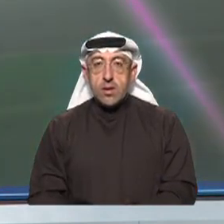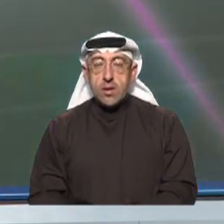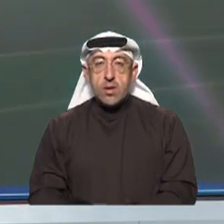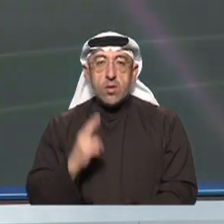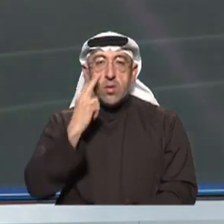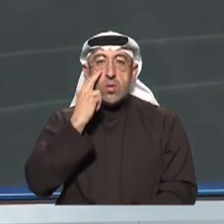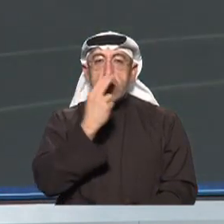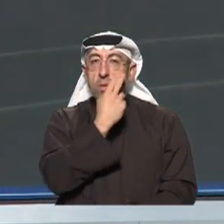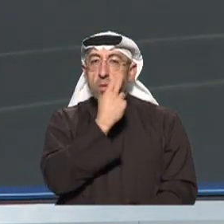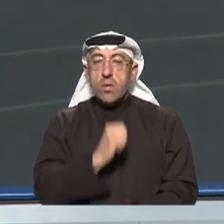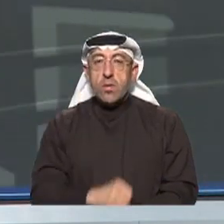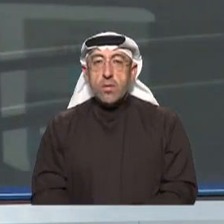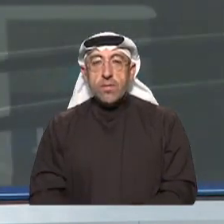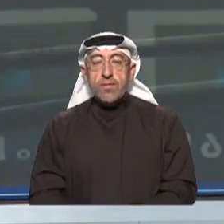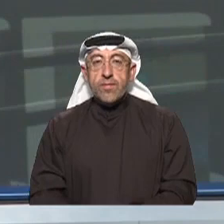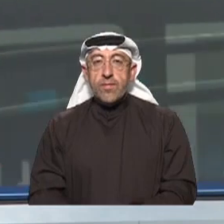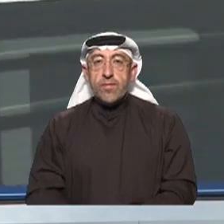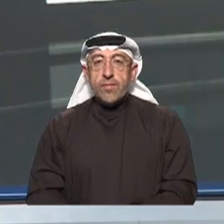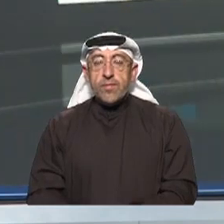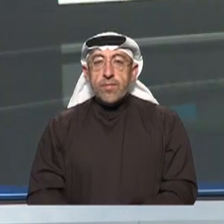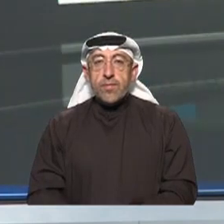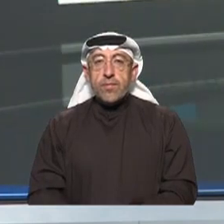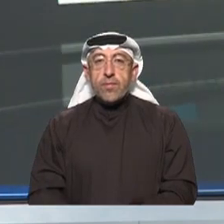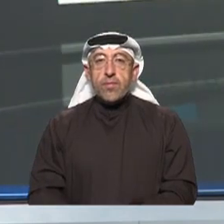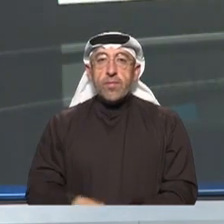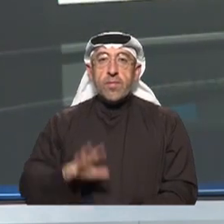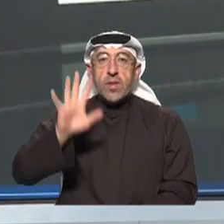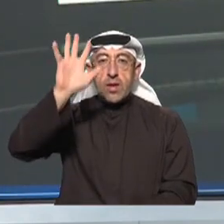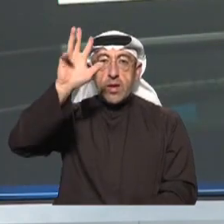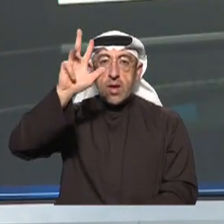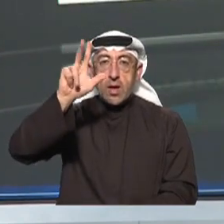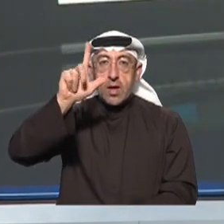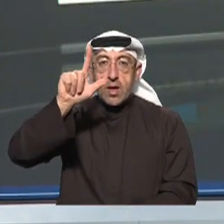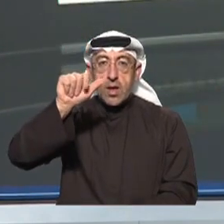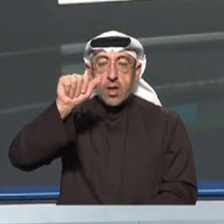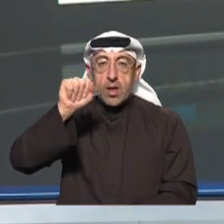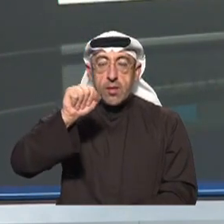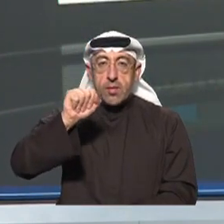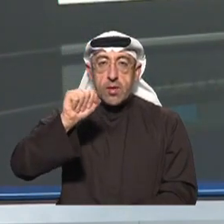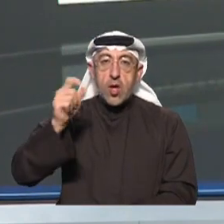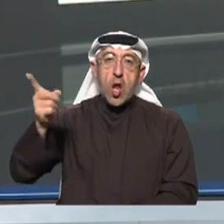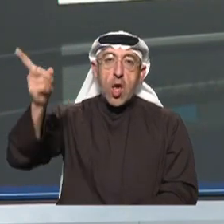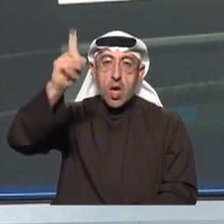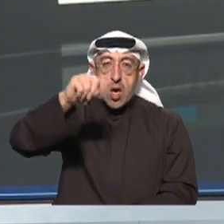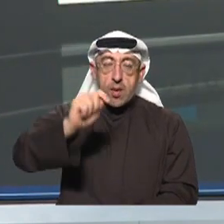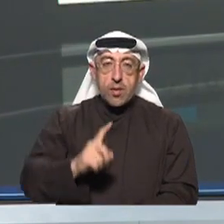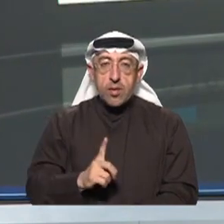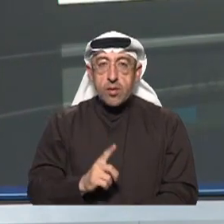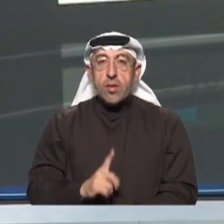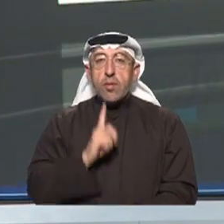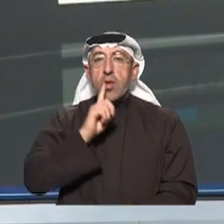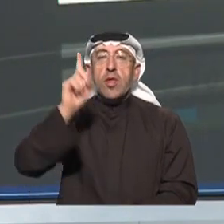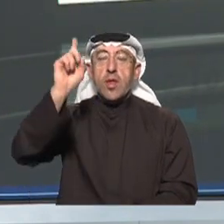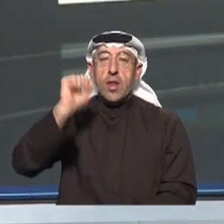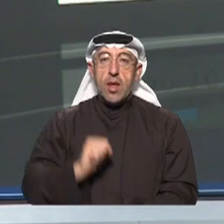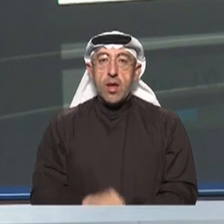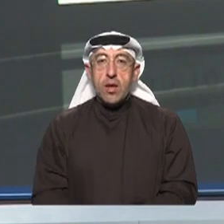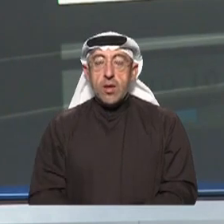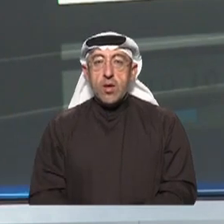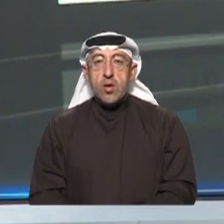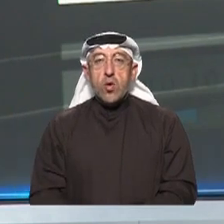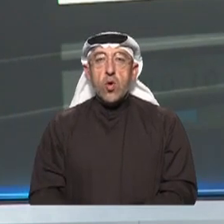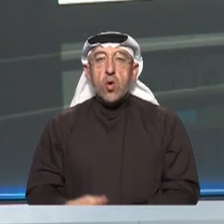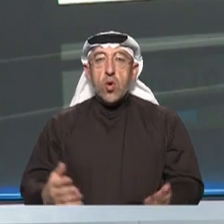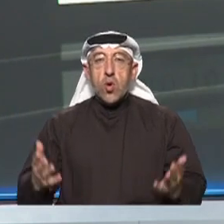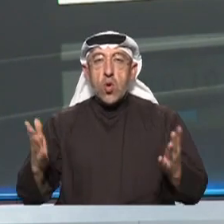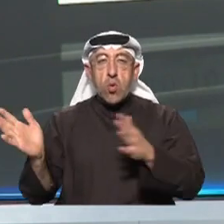5:31 دقيقة. حالة الطقس المتوقعة خلال الأيام القادمة بإذن الله تعالى: استمرار هواء الكوس إلى يوم